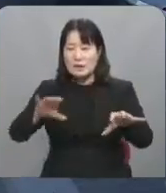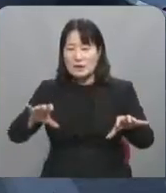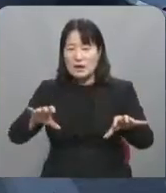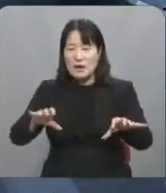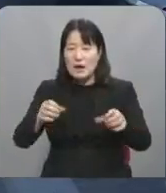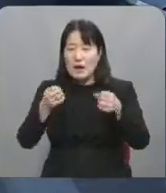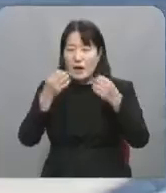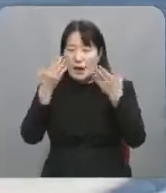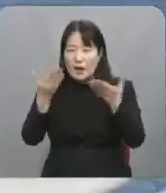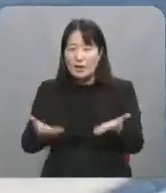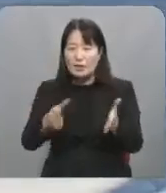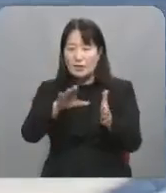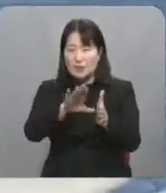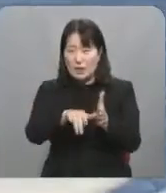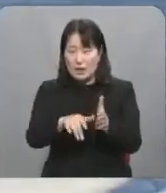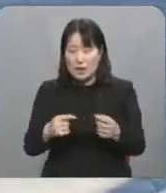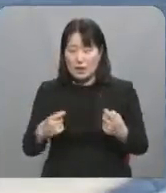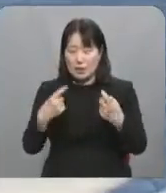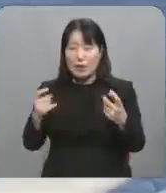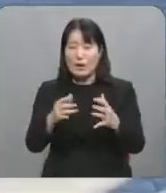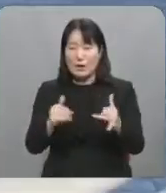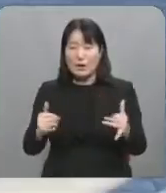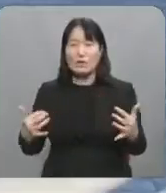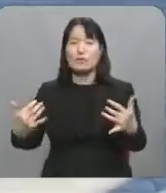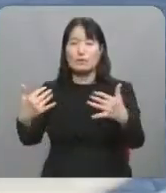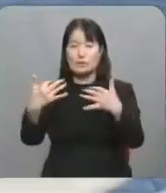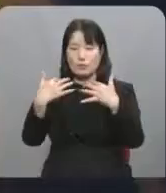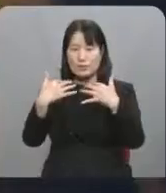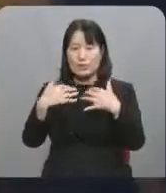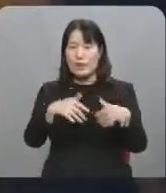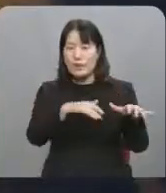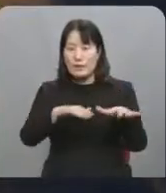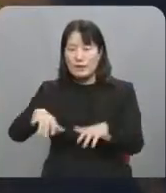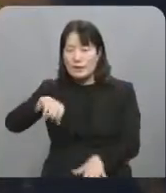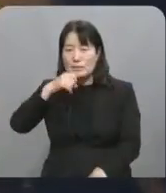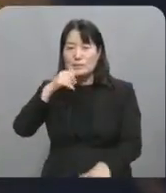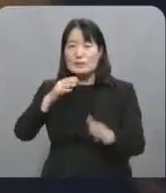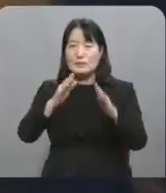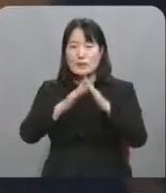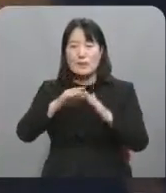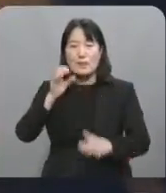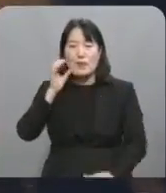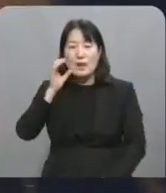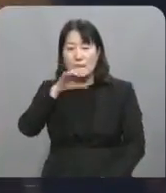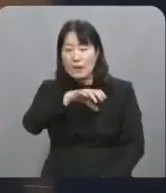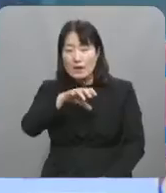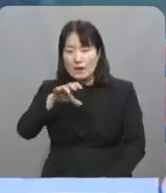연휴 동안 관광객이 크게 몰릴 것으로 보고 해안가 음식점과 카페 등을